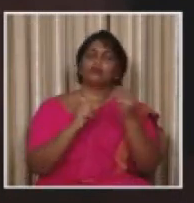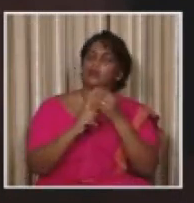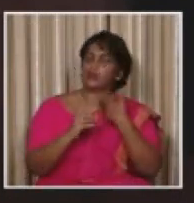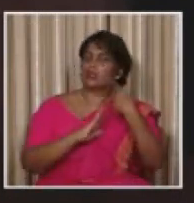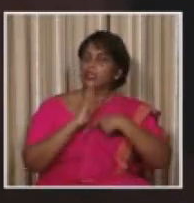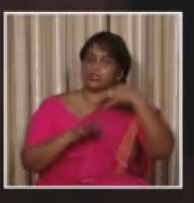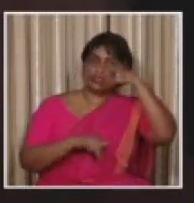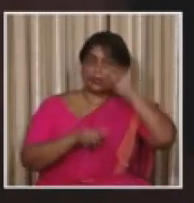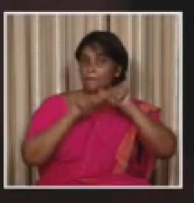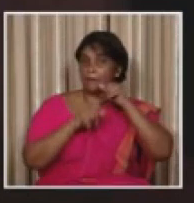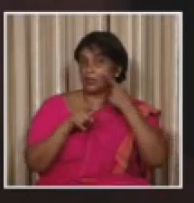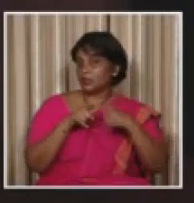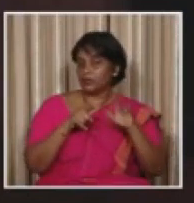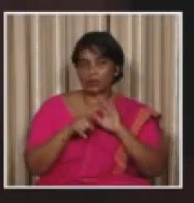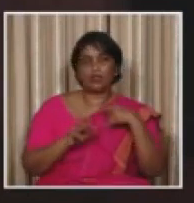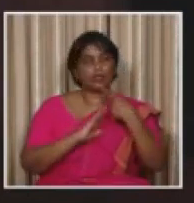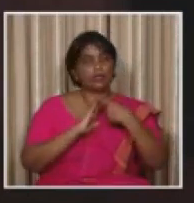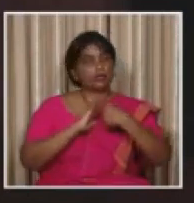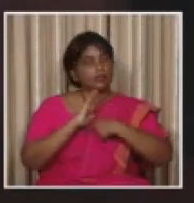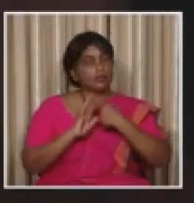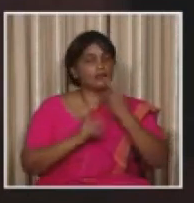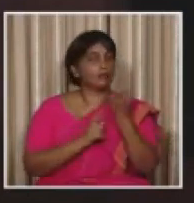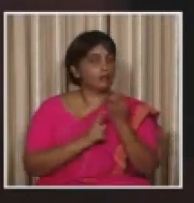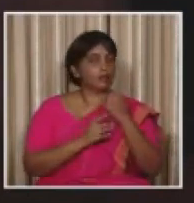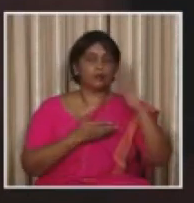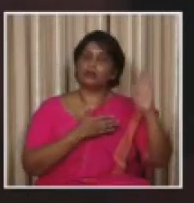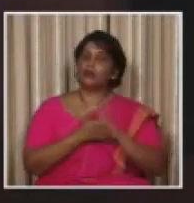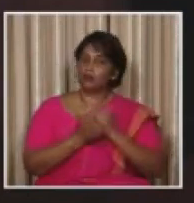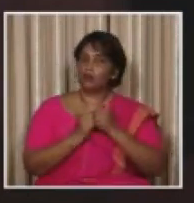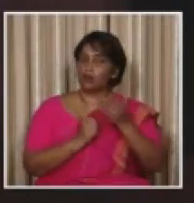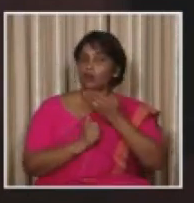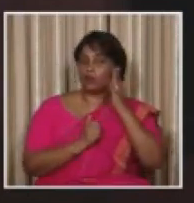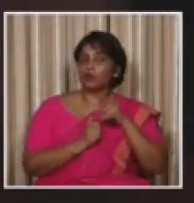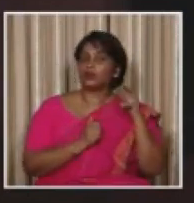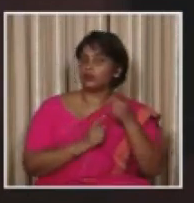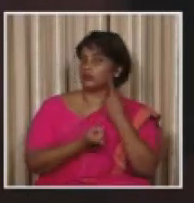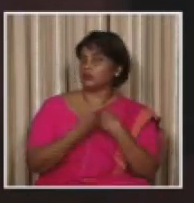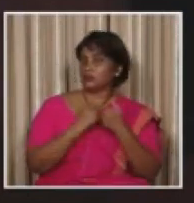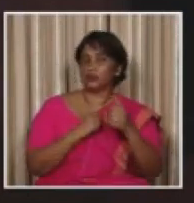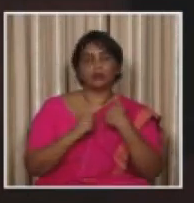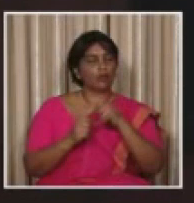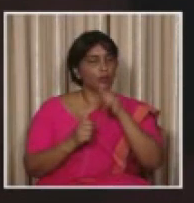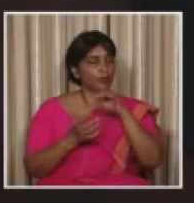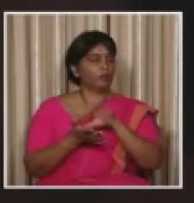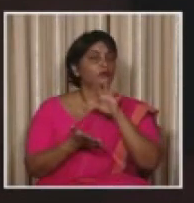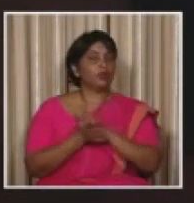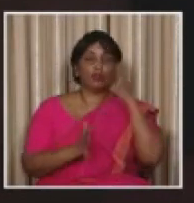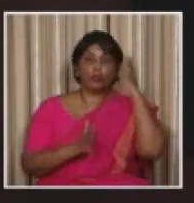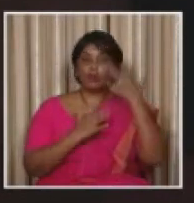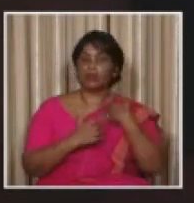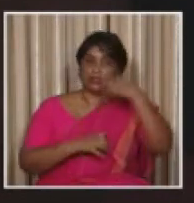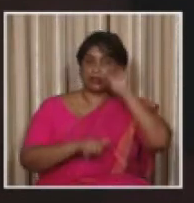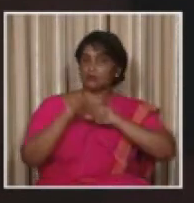දේශීය වෛද්‍ය ක්‍රමයට විතරක් නෙමෙයි දේශීය ආර්ථිකයට ප්‍රයෝජනයක් ගන්නට පුළුවන් වෙයි. මේ නියාමනයෙන් අපි සපත කරන්නට ඕනේ ලෝකයේ අපේ